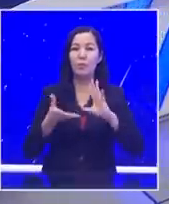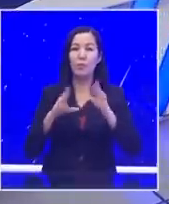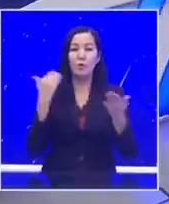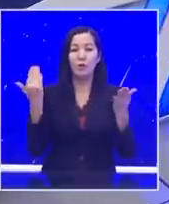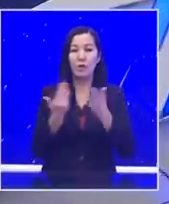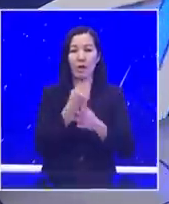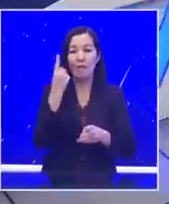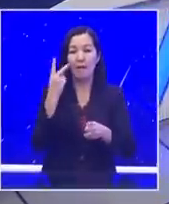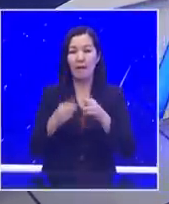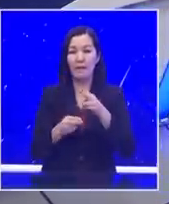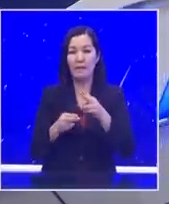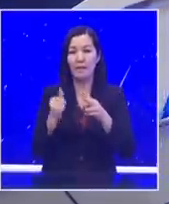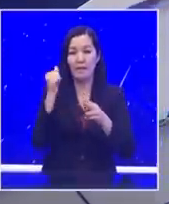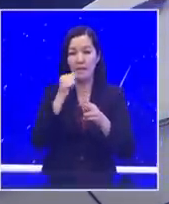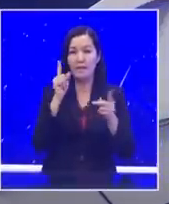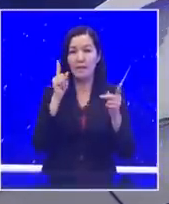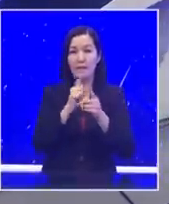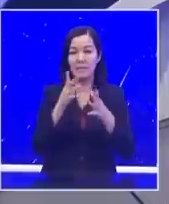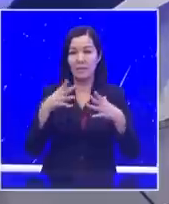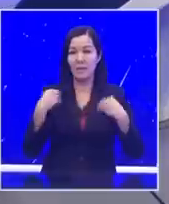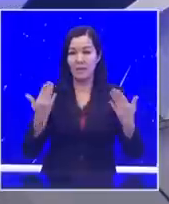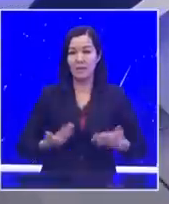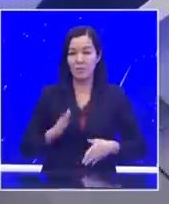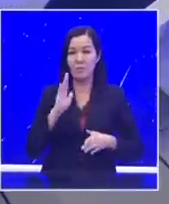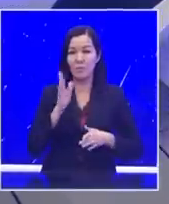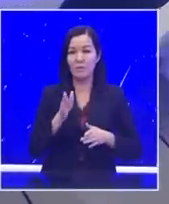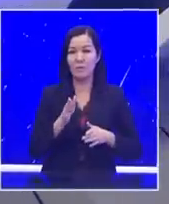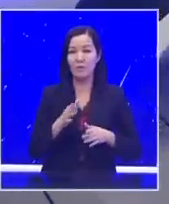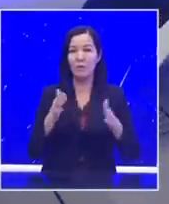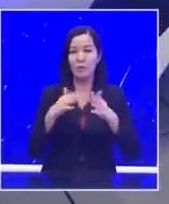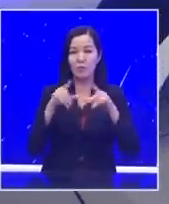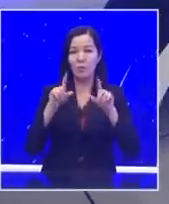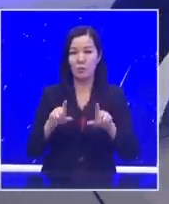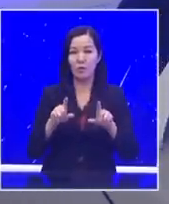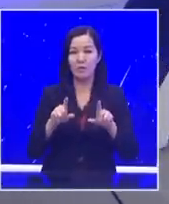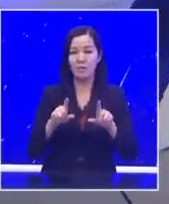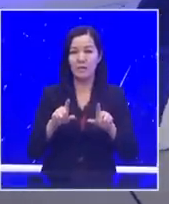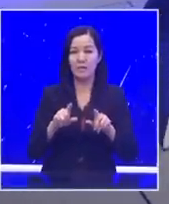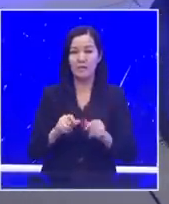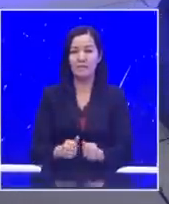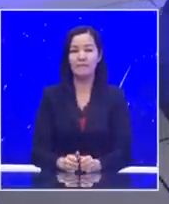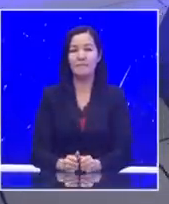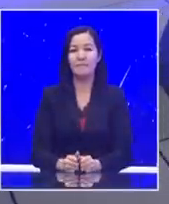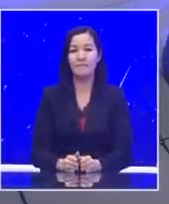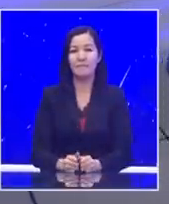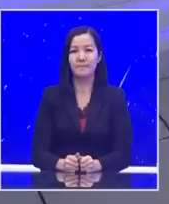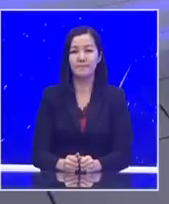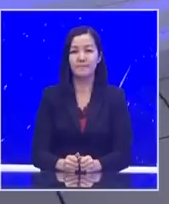Бүгінге келіп түскен ақпараттар легі осындай. Назарларыңызға рахмет. Біз сіздерден үйден шықпауларыңызды сұраймыз. Амандықта жүздескенше.